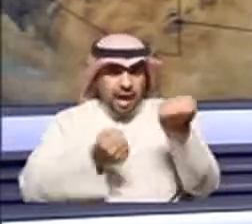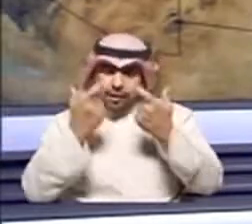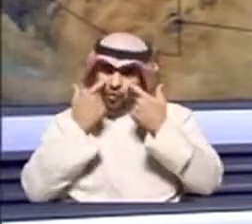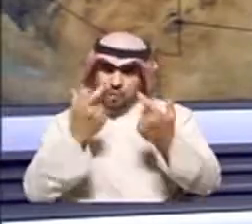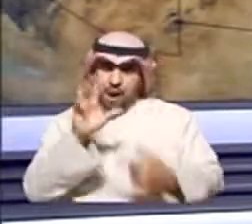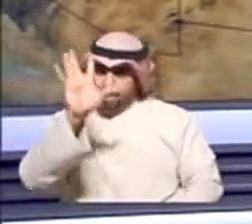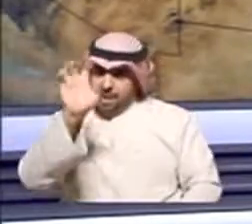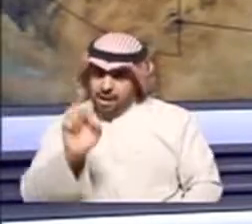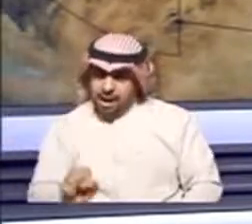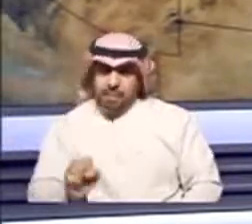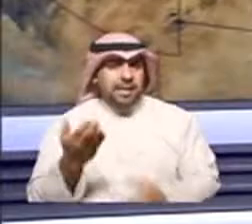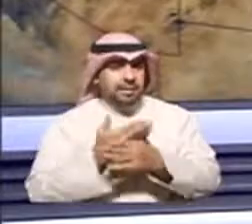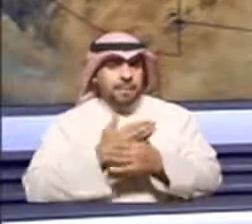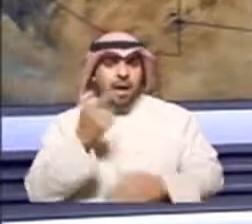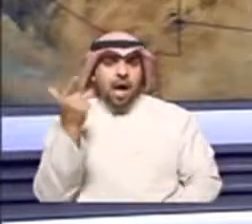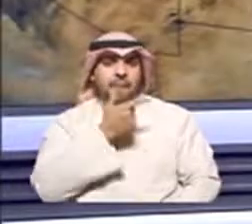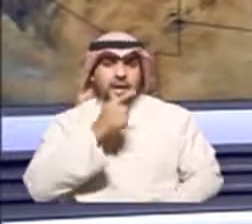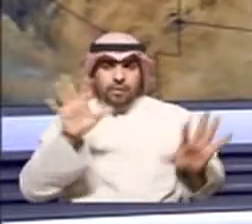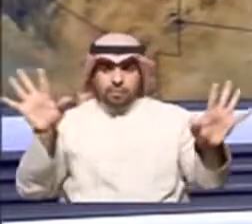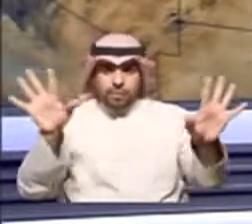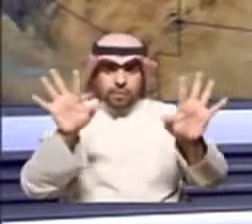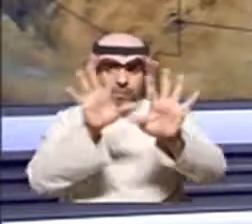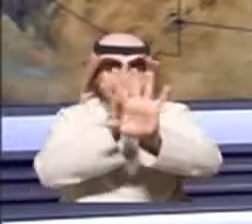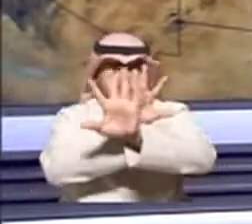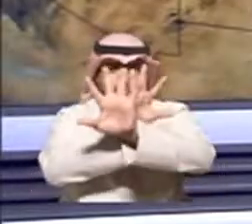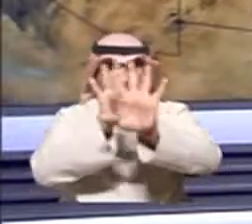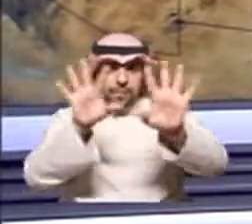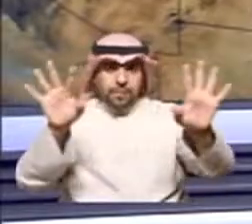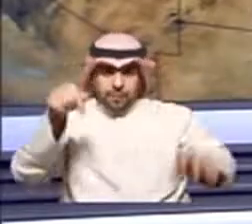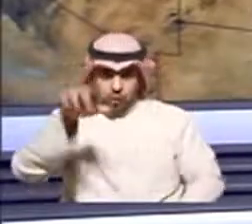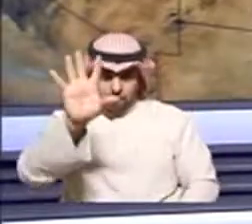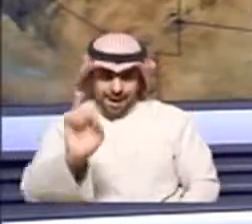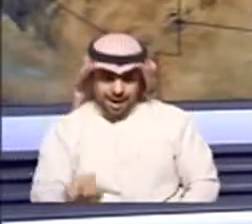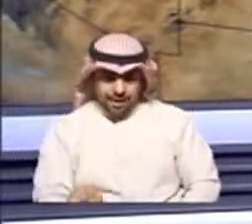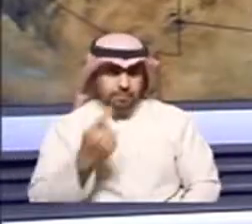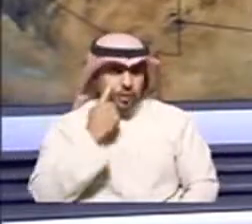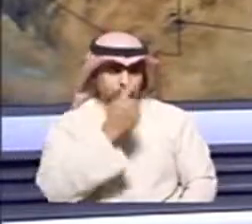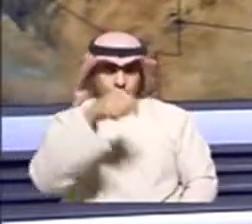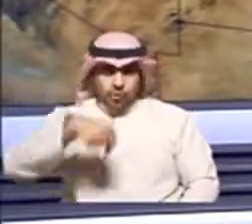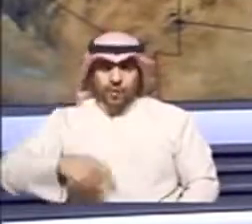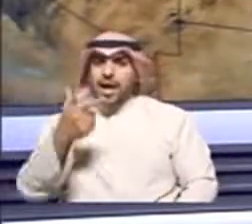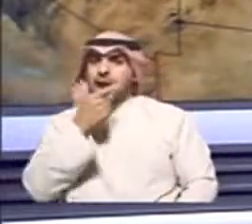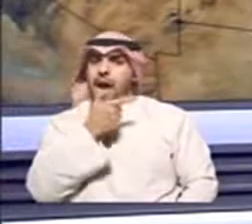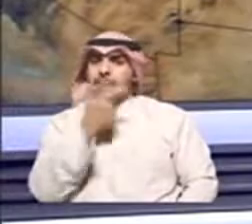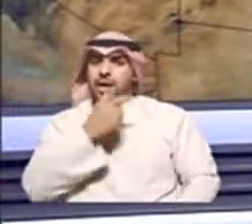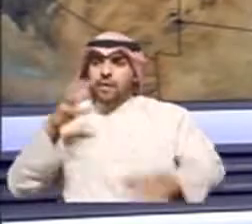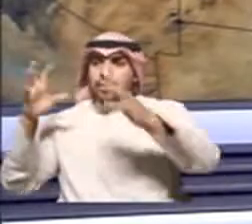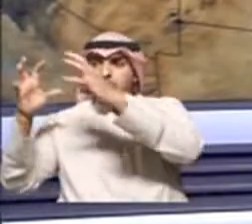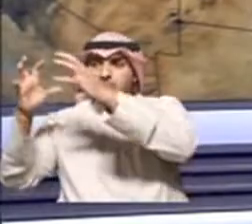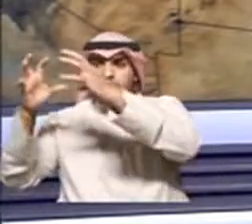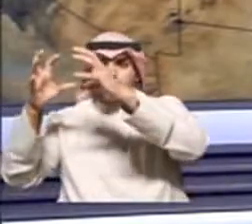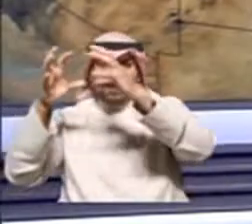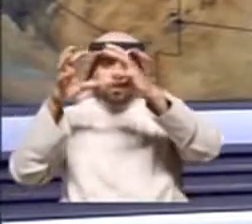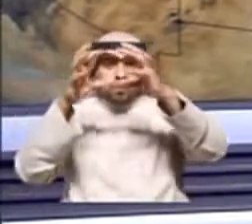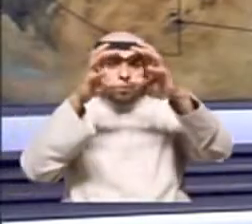تراجع الرؤية الأفقية بعض الشيء على بعض المناطق الساحلية اليوم واردة. امتداد السحب وعبورها راح يستمر ويانا اليوم مباشر ولعدة